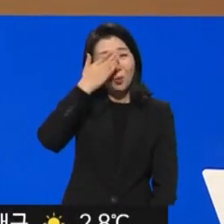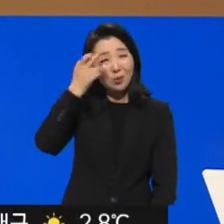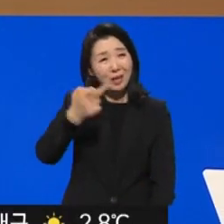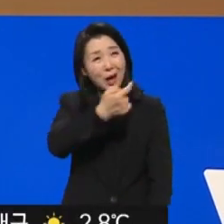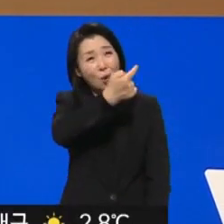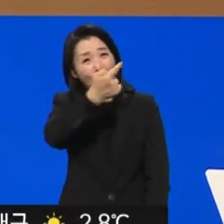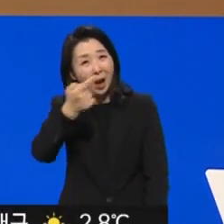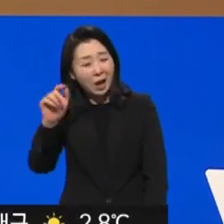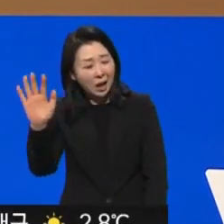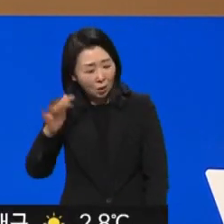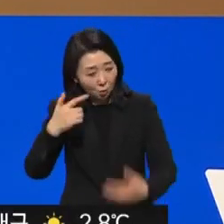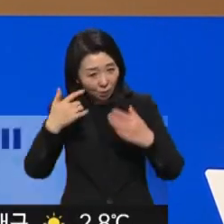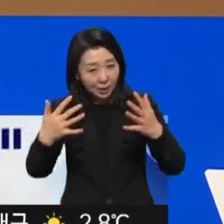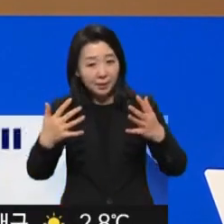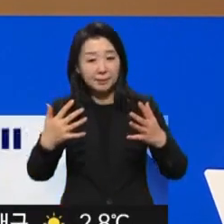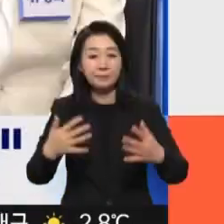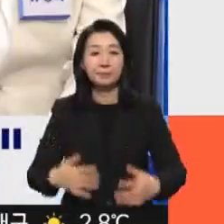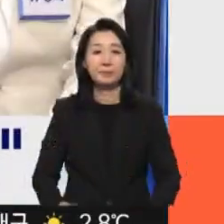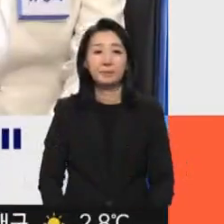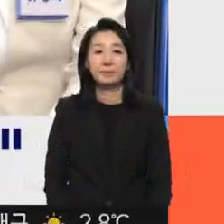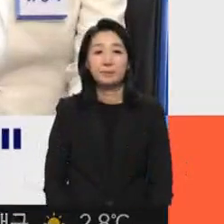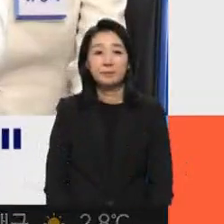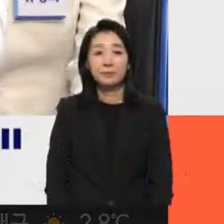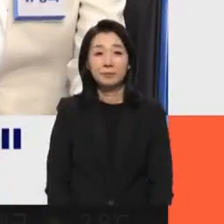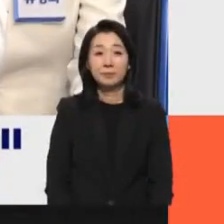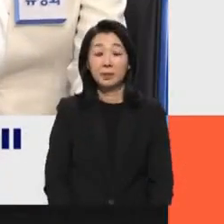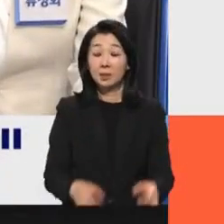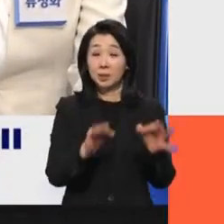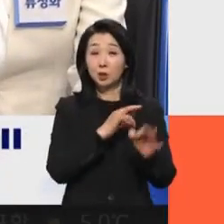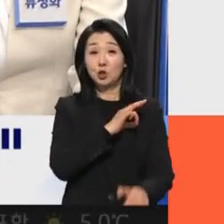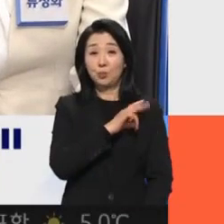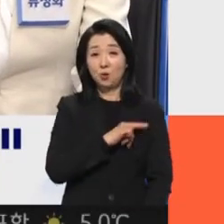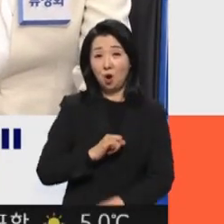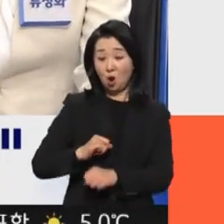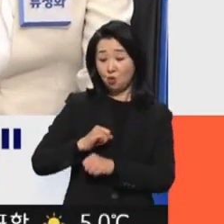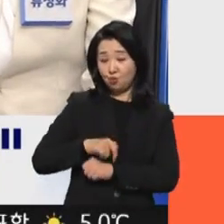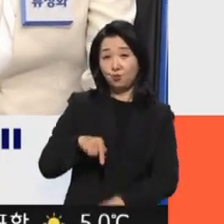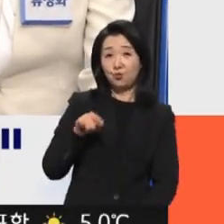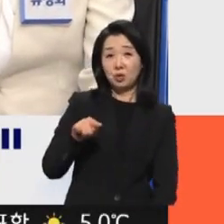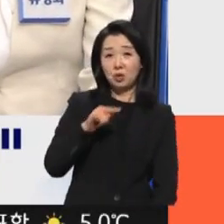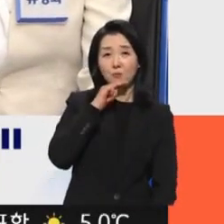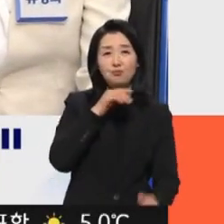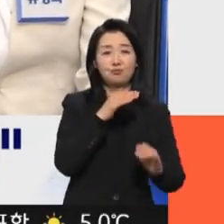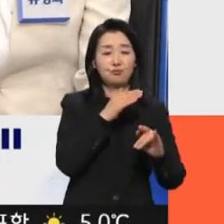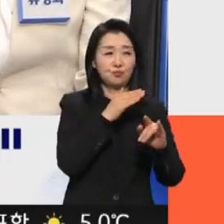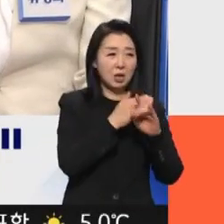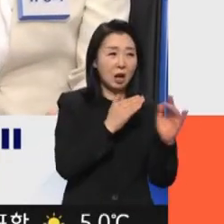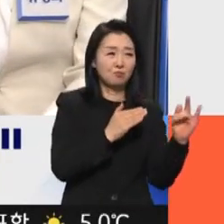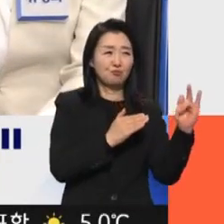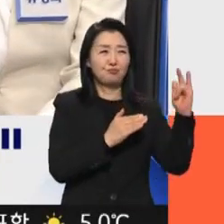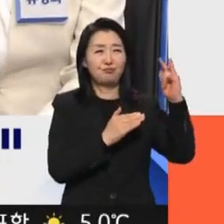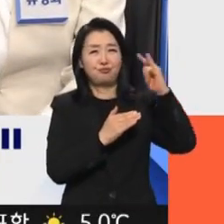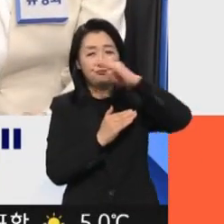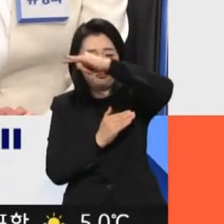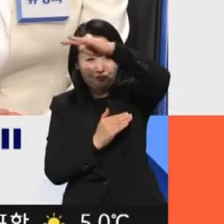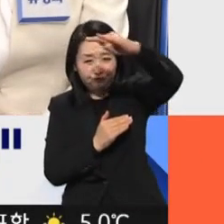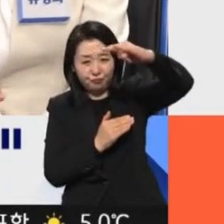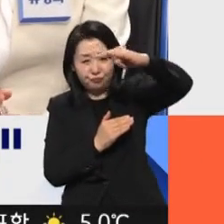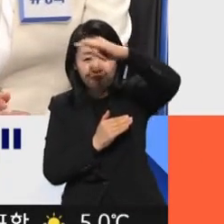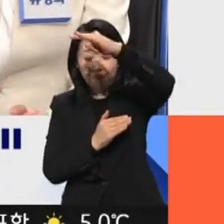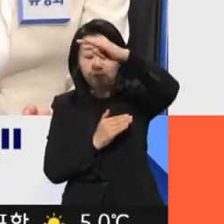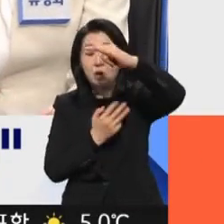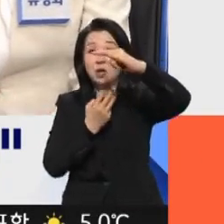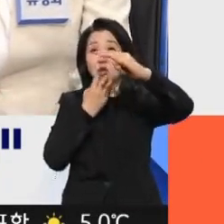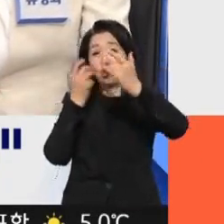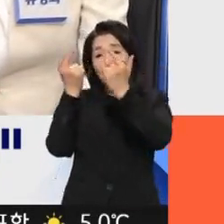오지 않은 건 확신한다 이렇게 말을 했습니다. 김 의원은 또 군 당국이 북한 무인기가 비행한 곳을 서울 북부